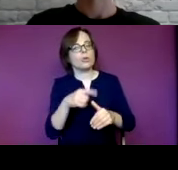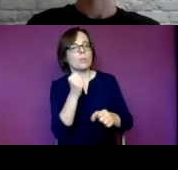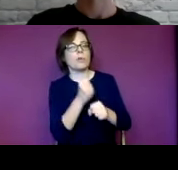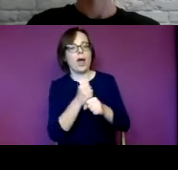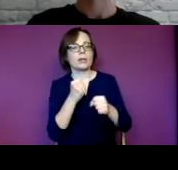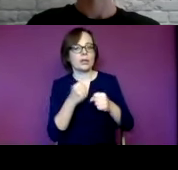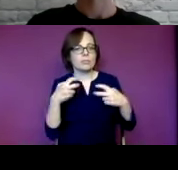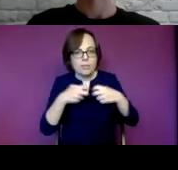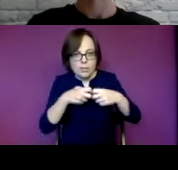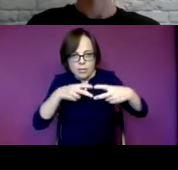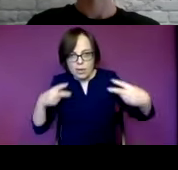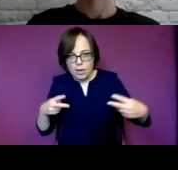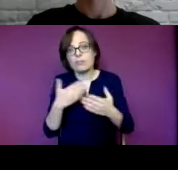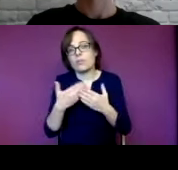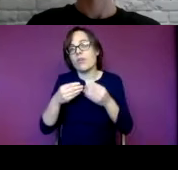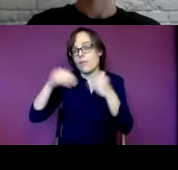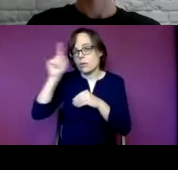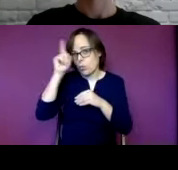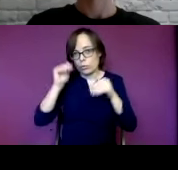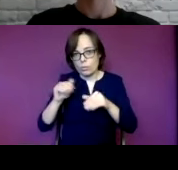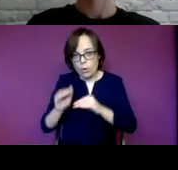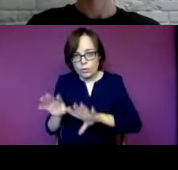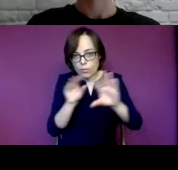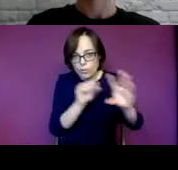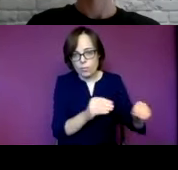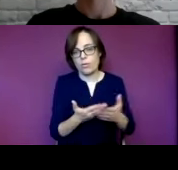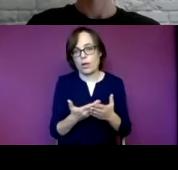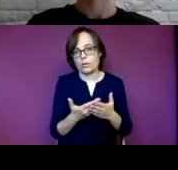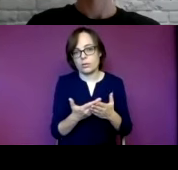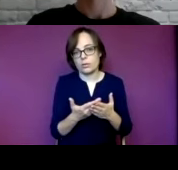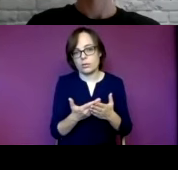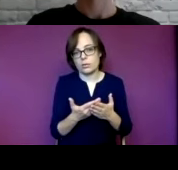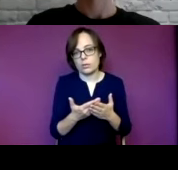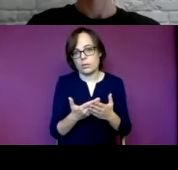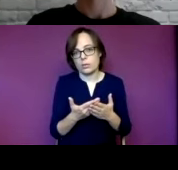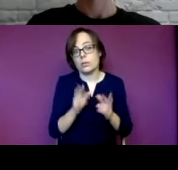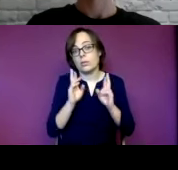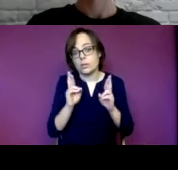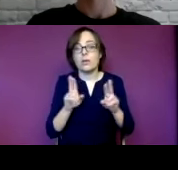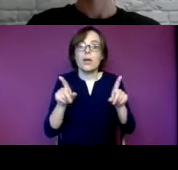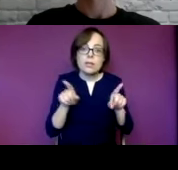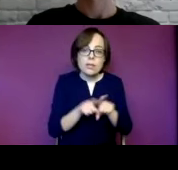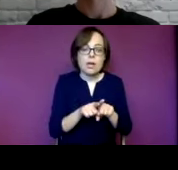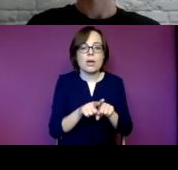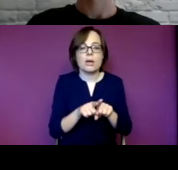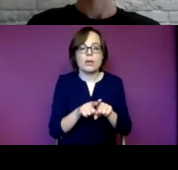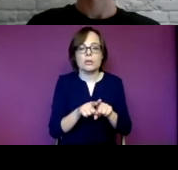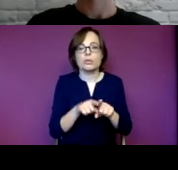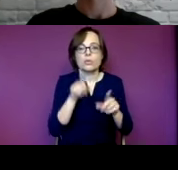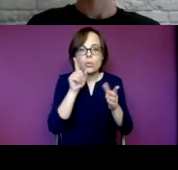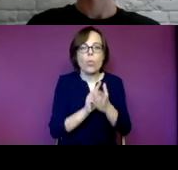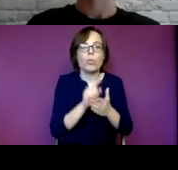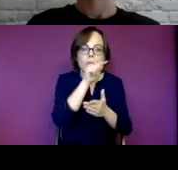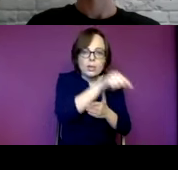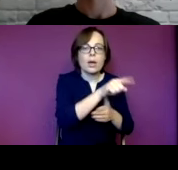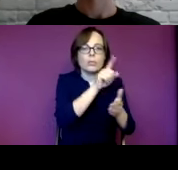więcej osób będzie się mogło wyprowadzać i mam nadzieję, że budować też jakąś formę współpracy także wokół